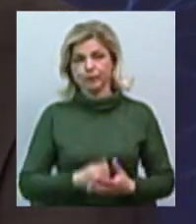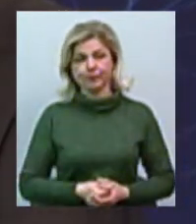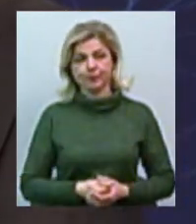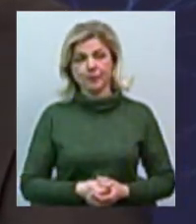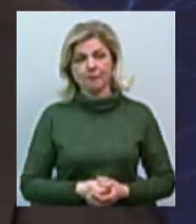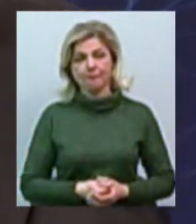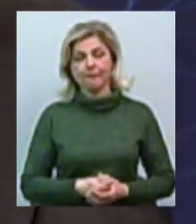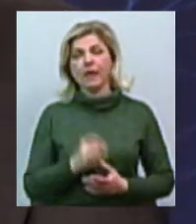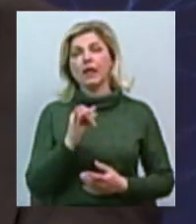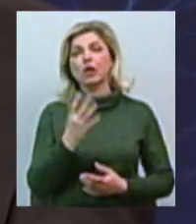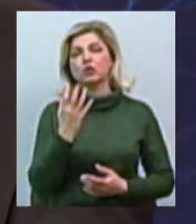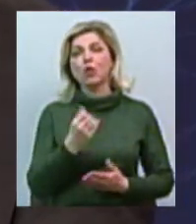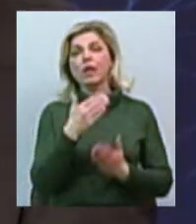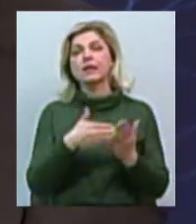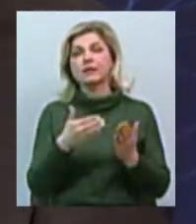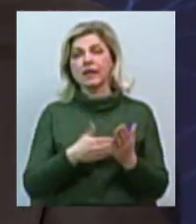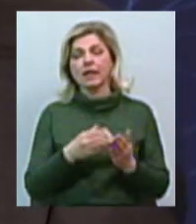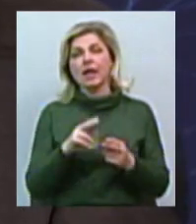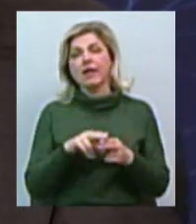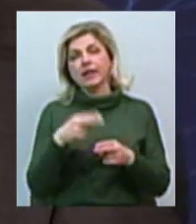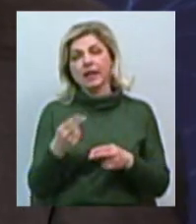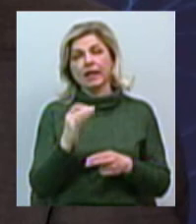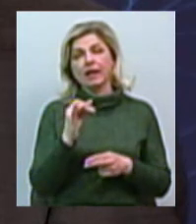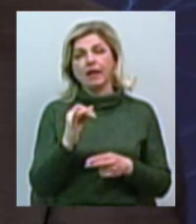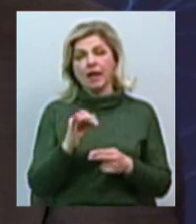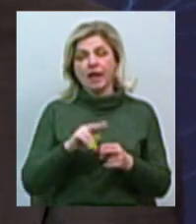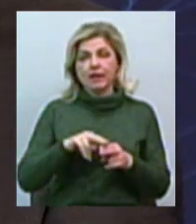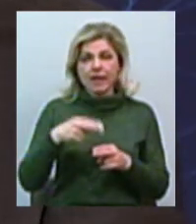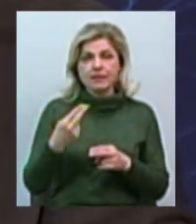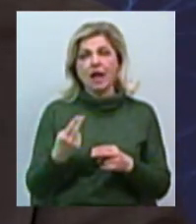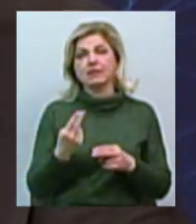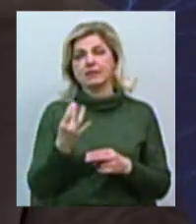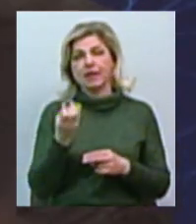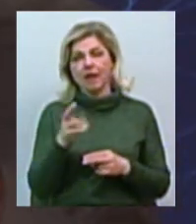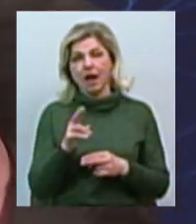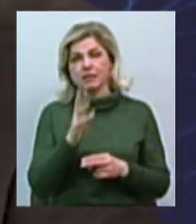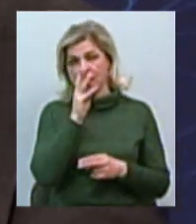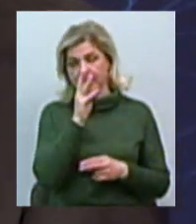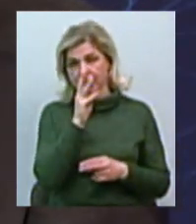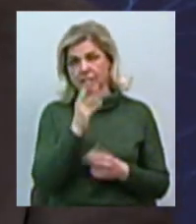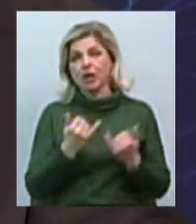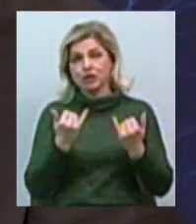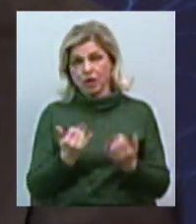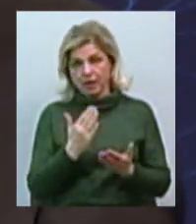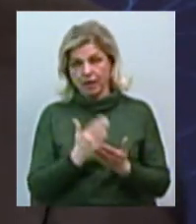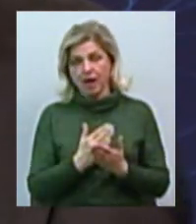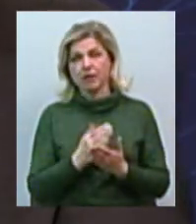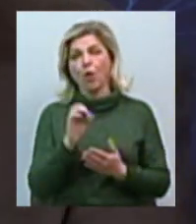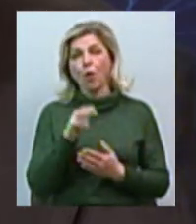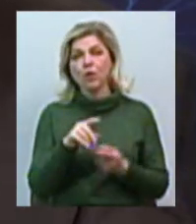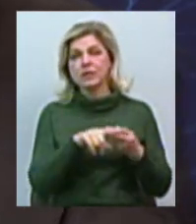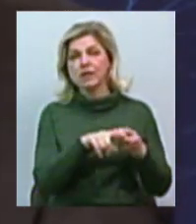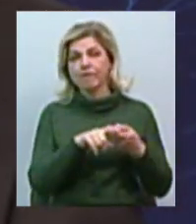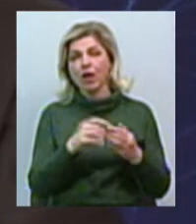Крім того, скасовується індексація заробітної плати. Зараз вона є, від росту цін індексується заробітна плата.